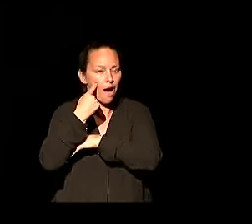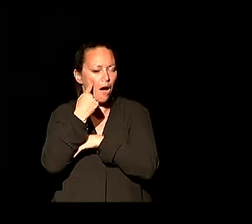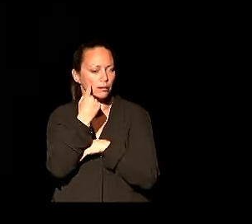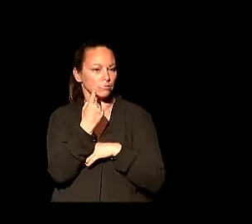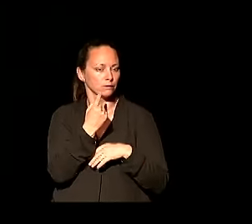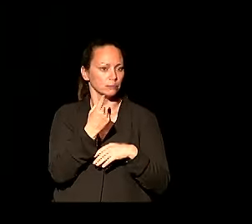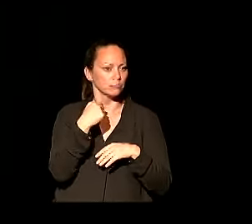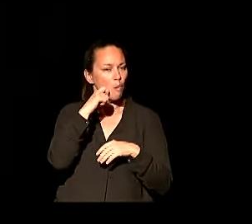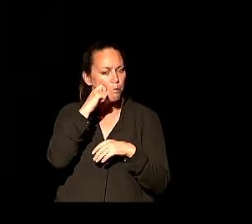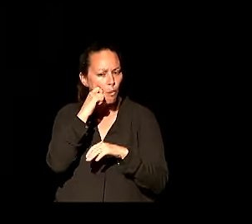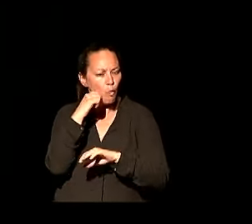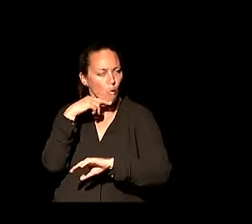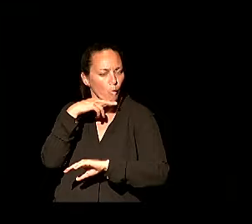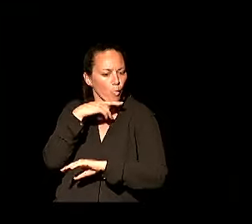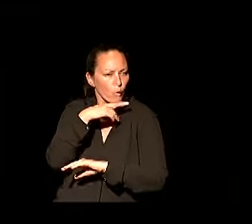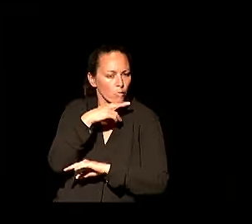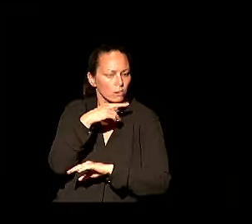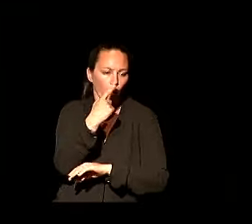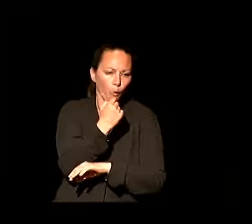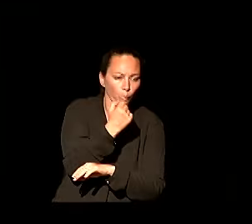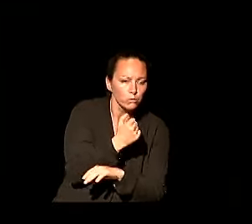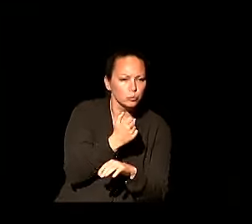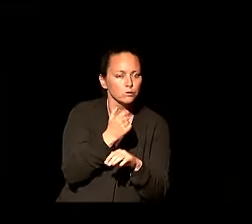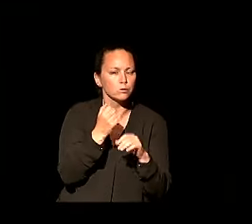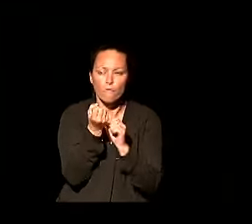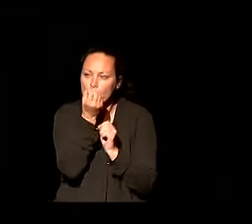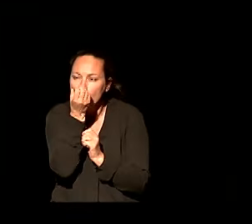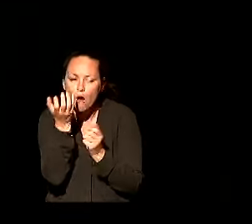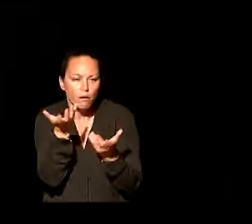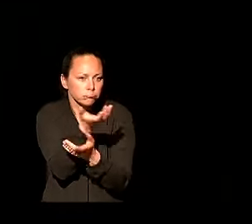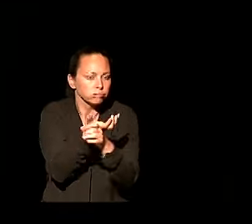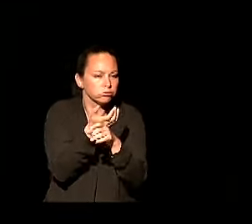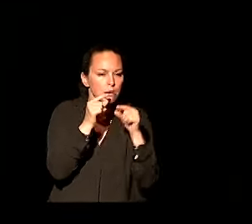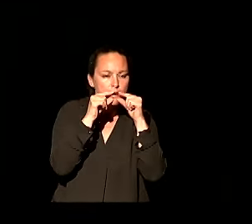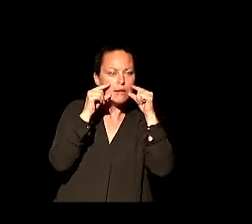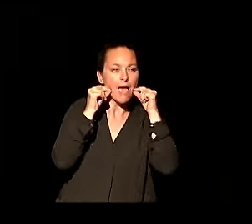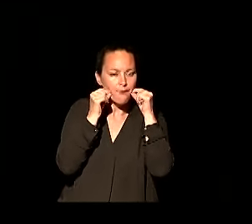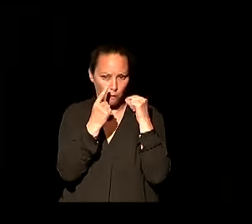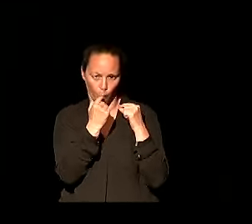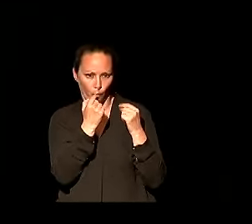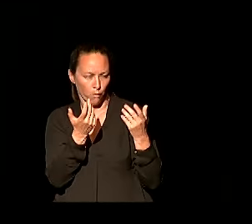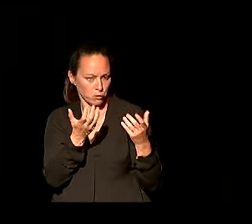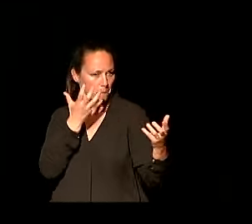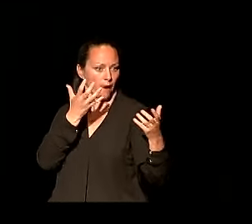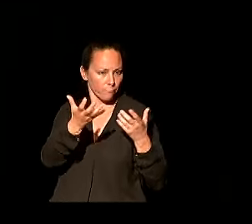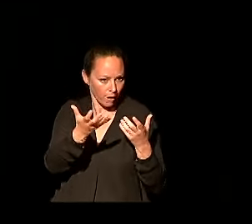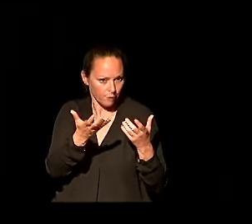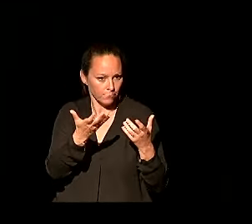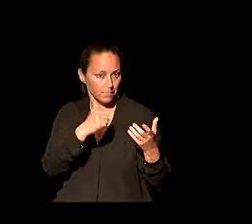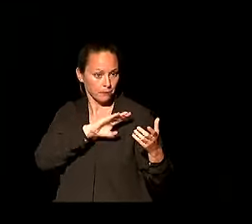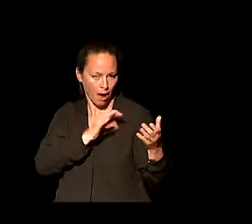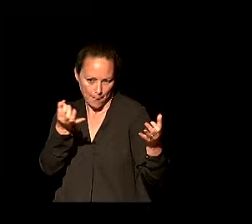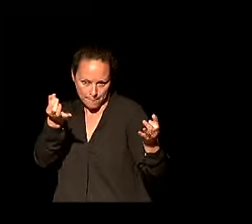rougeoiement de sa peau, des fleurs, de ses lèvres, et de lier tout ça par l'usage de la couleur,